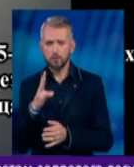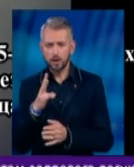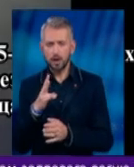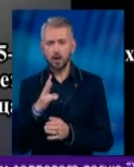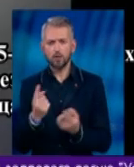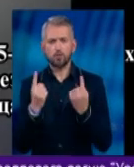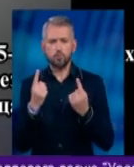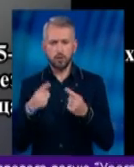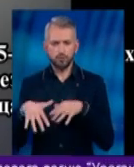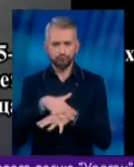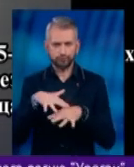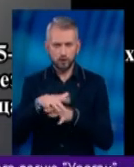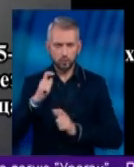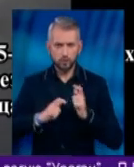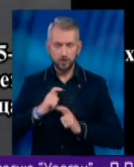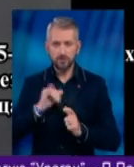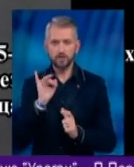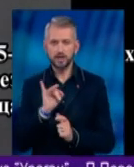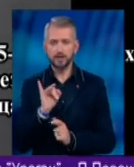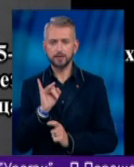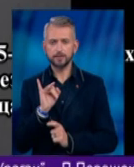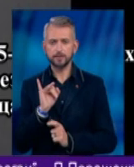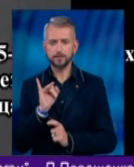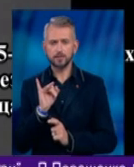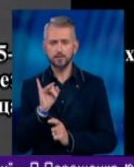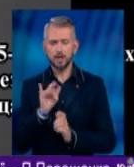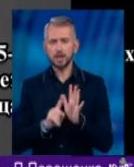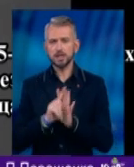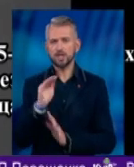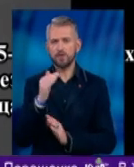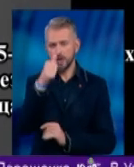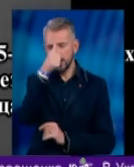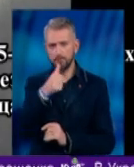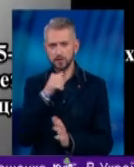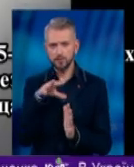студенчество, і вийти з десь з февраля місяця на